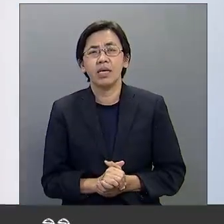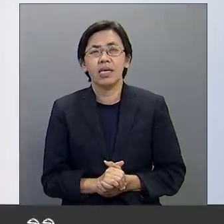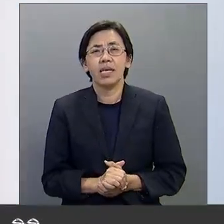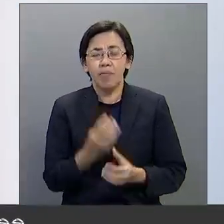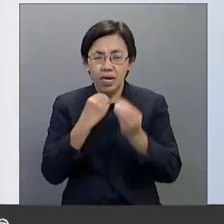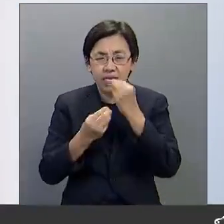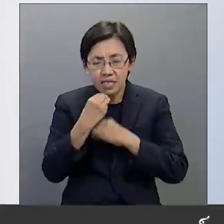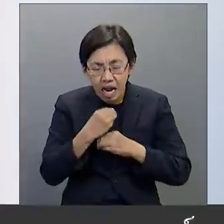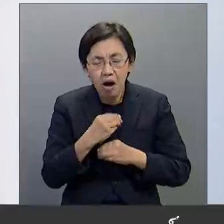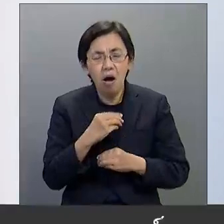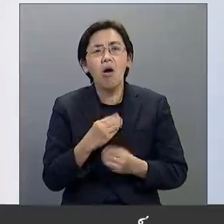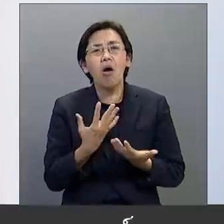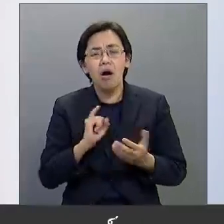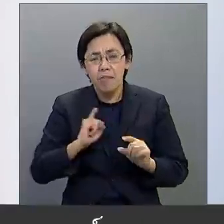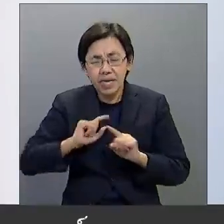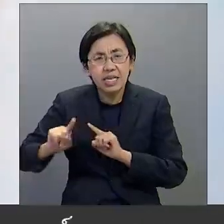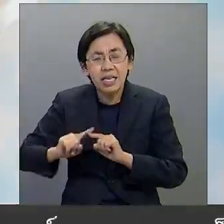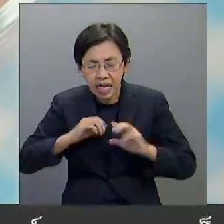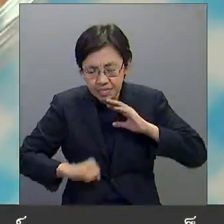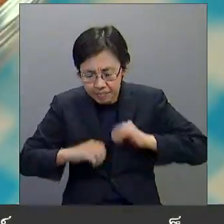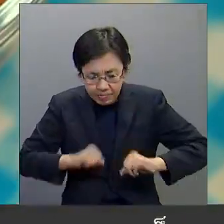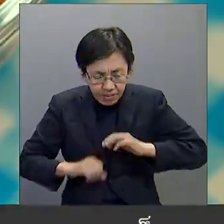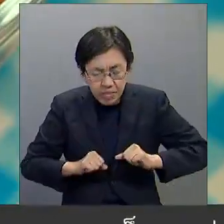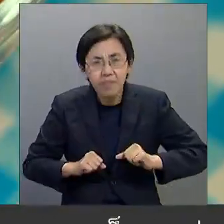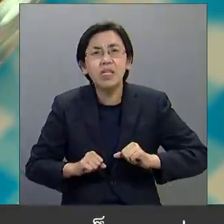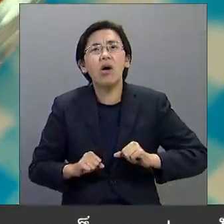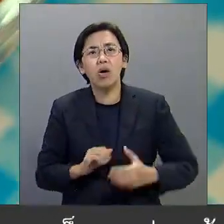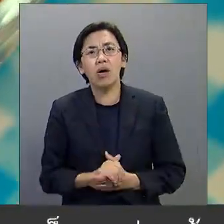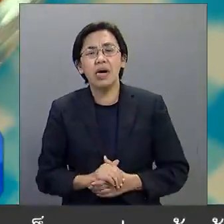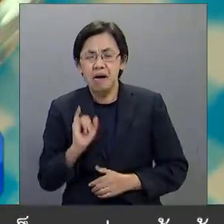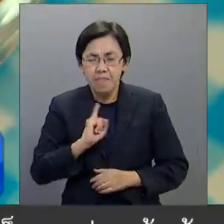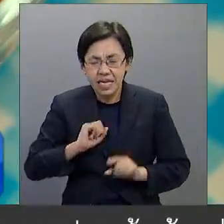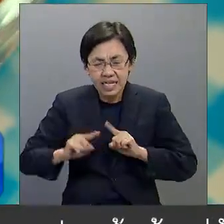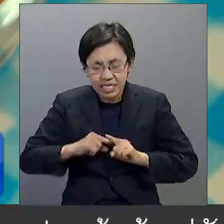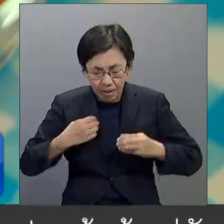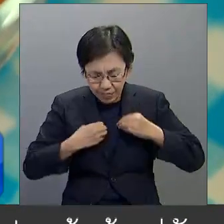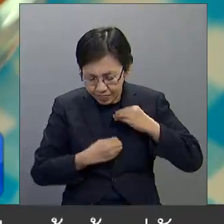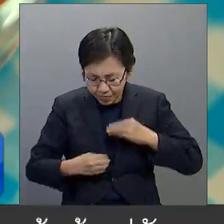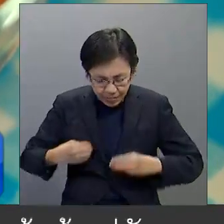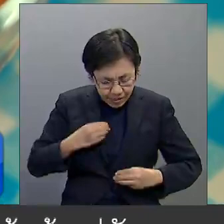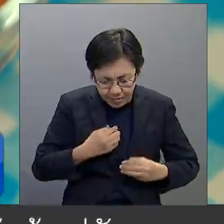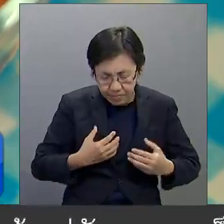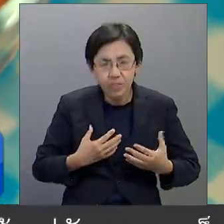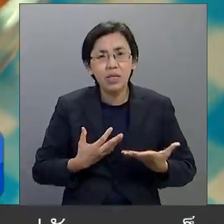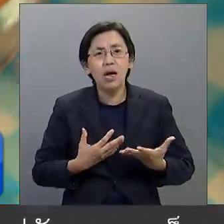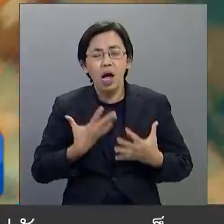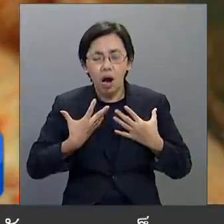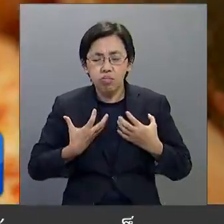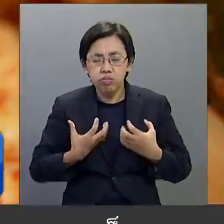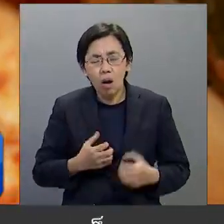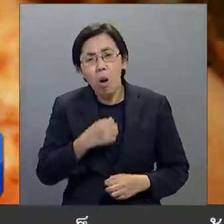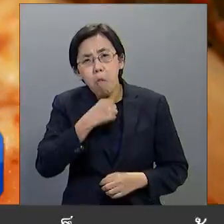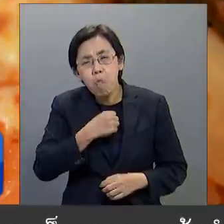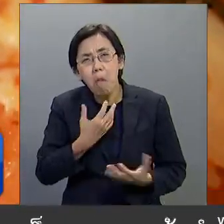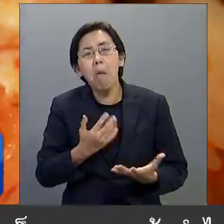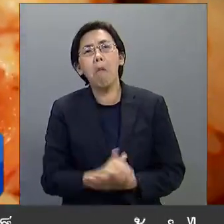ดักจับไอ้พวกอนุมูลอิสระหรืออาจารย์เปรียบเสมือนสนิมเหล็กครับที่มันเกาะกินในเซลล์ทำให้เซลล์เราเสื่อมแก่ตายนะ